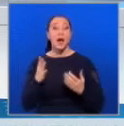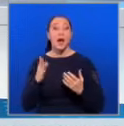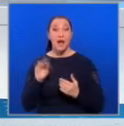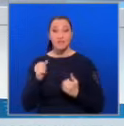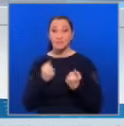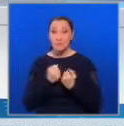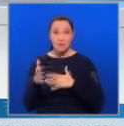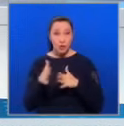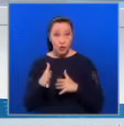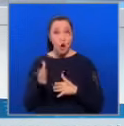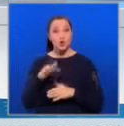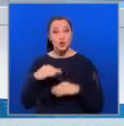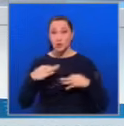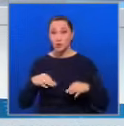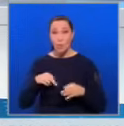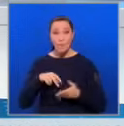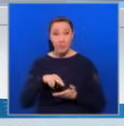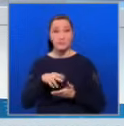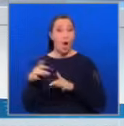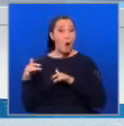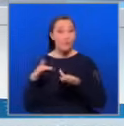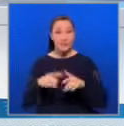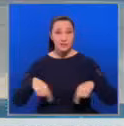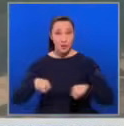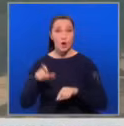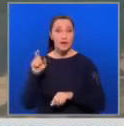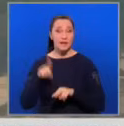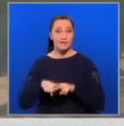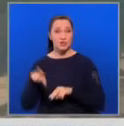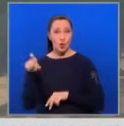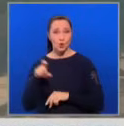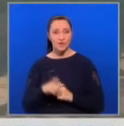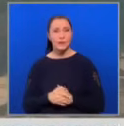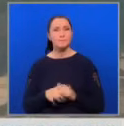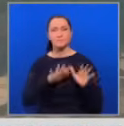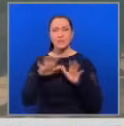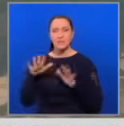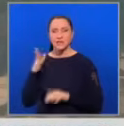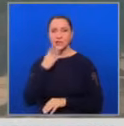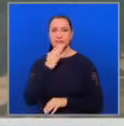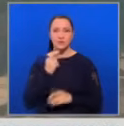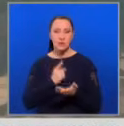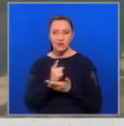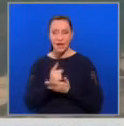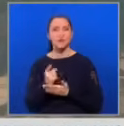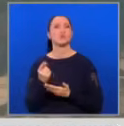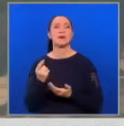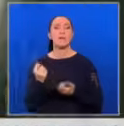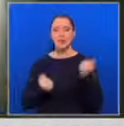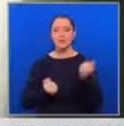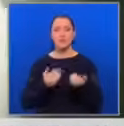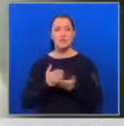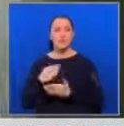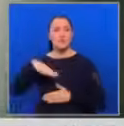жители още за сухопътната офанзива в района от ива стойкова десетки израелски танкове превозни средства с